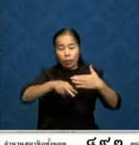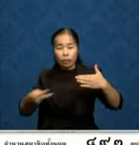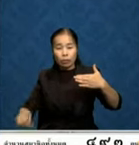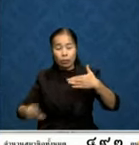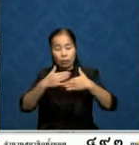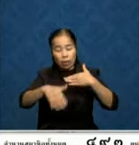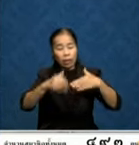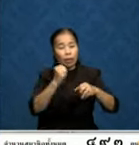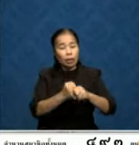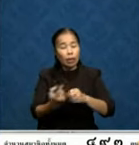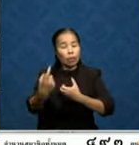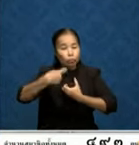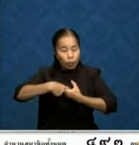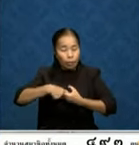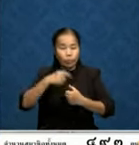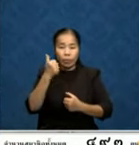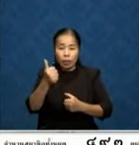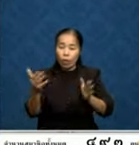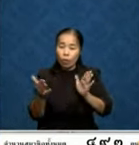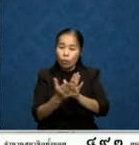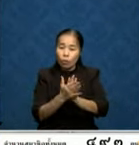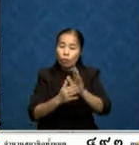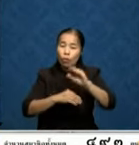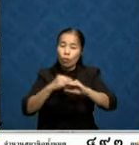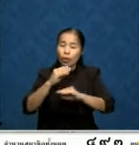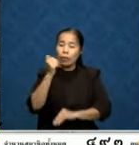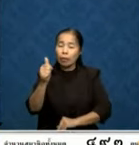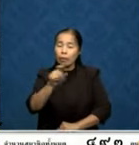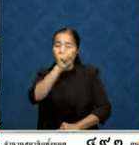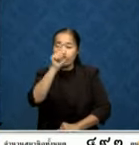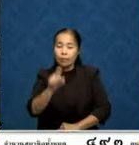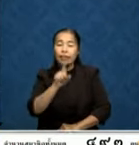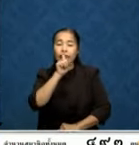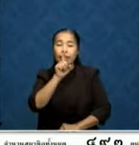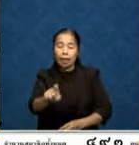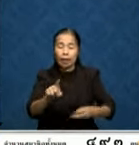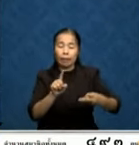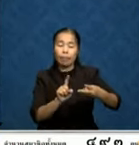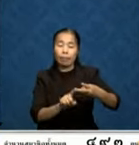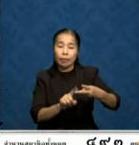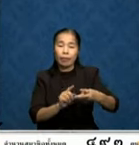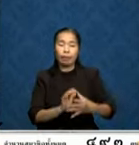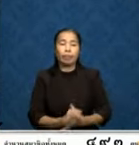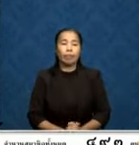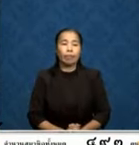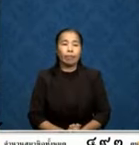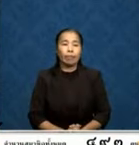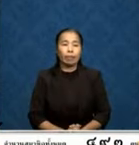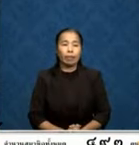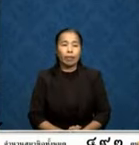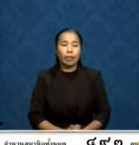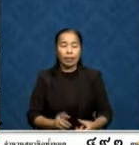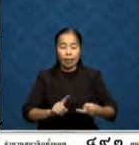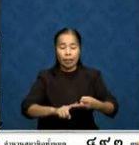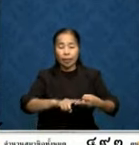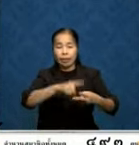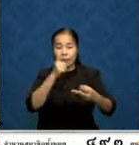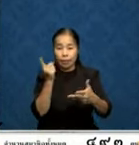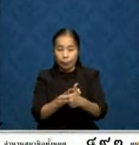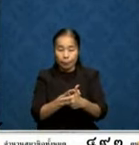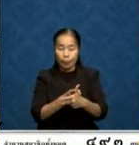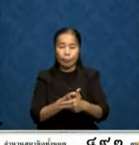ไข Direct PPA ได้หรือไม่อันนี้คำถามที่2นะครับผมต้องการความชัดเจนตรงนี้คำถามข้อที่3น